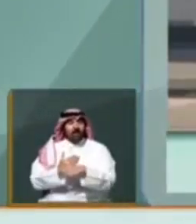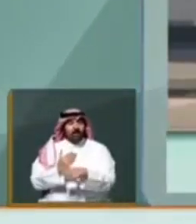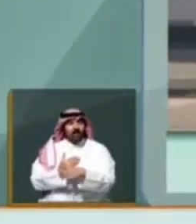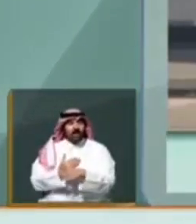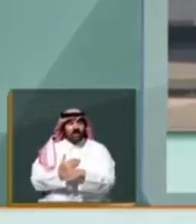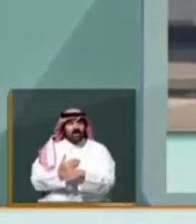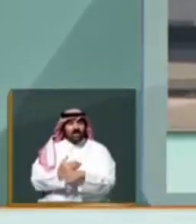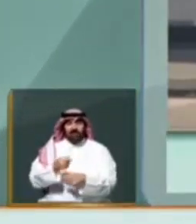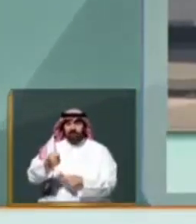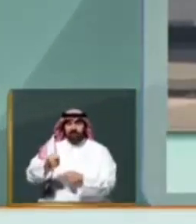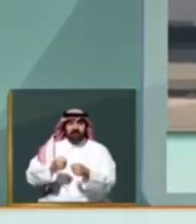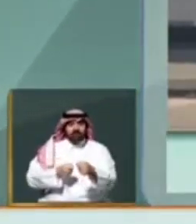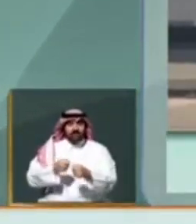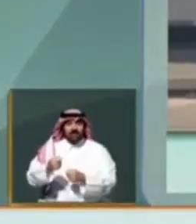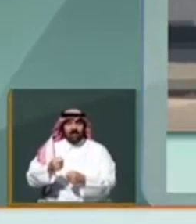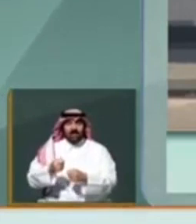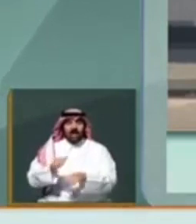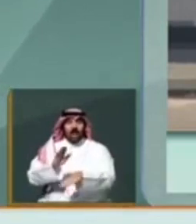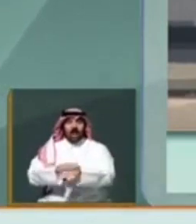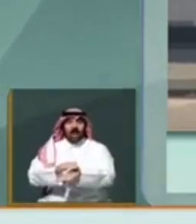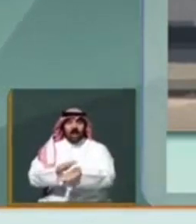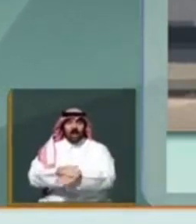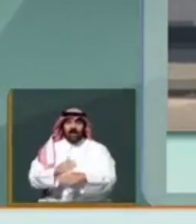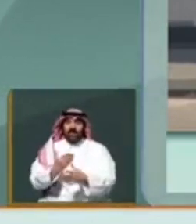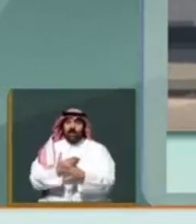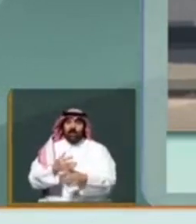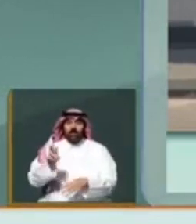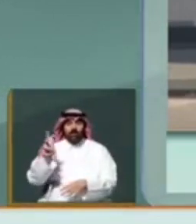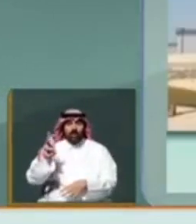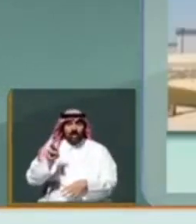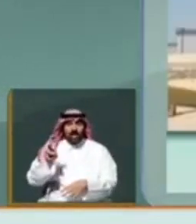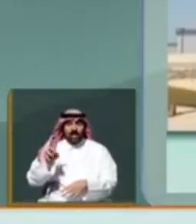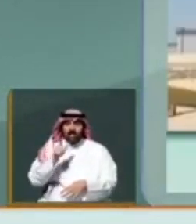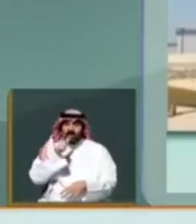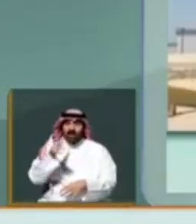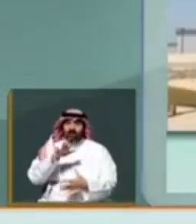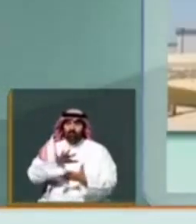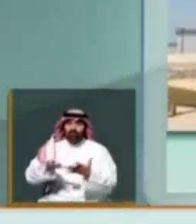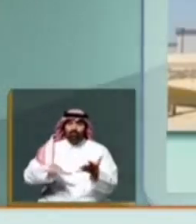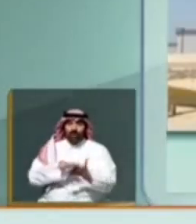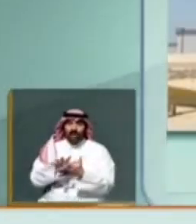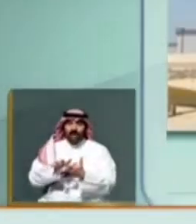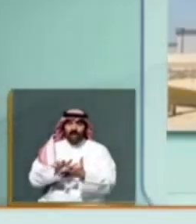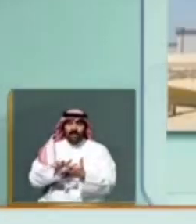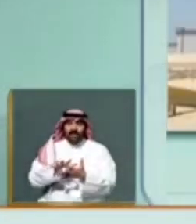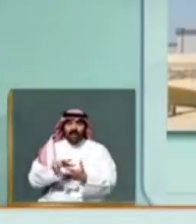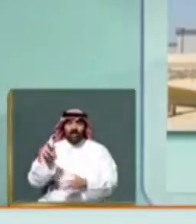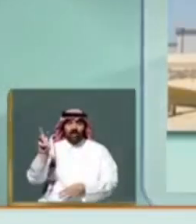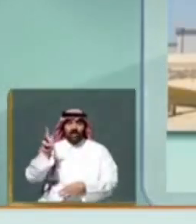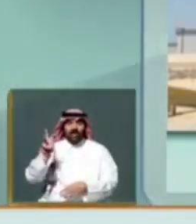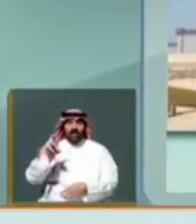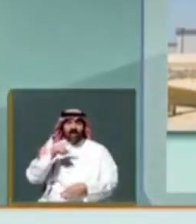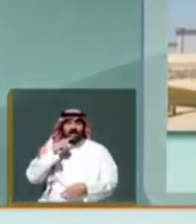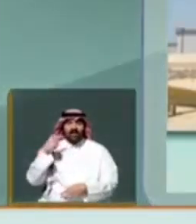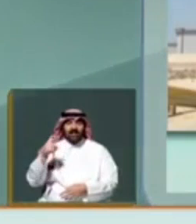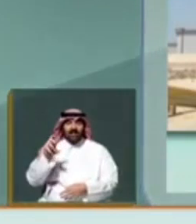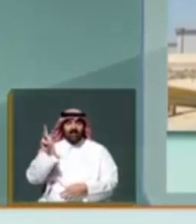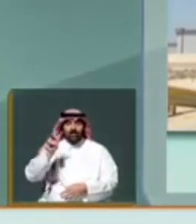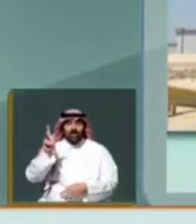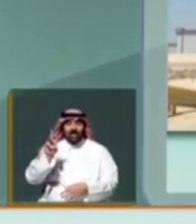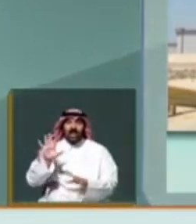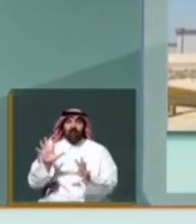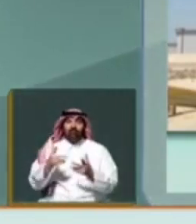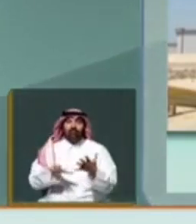الدول المنتجة، ولكن يجب أن نشير إلى أن أكبر المتضررين في هذه الأزمة هي شركات النفط